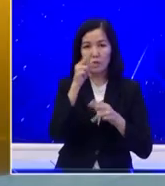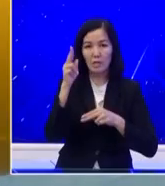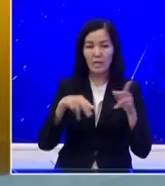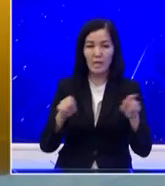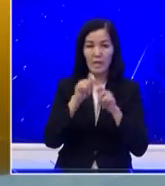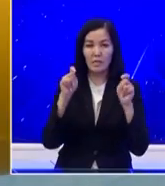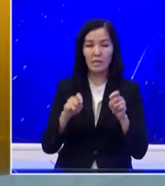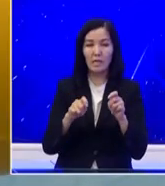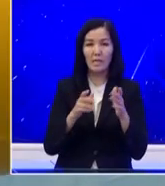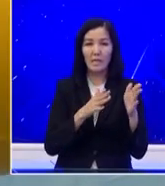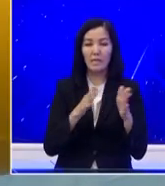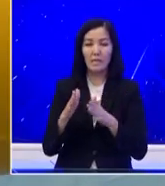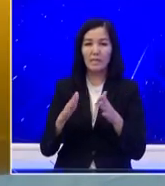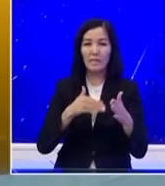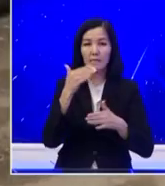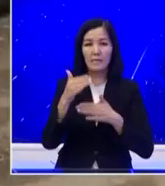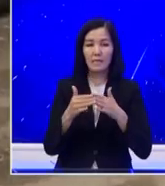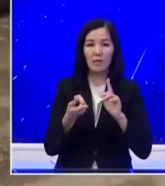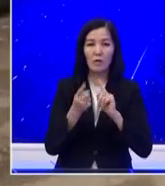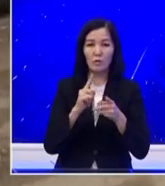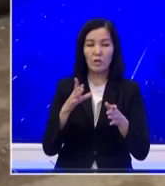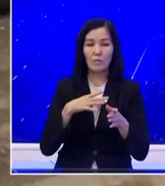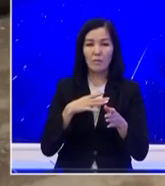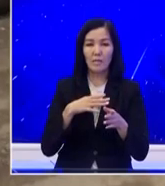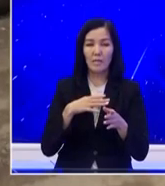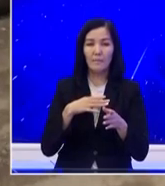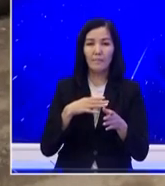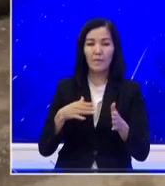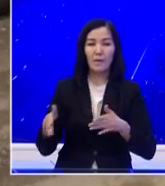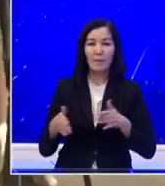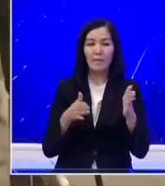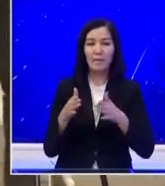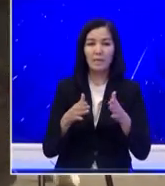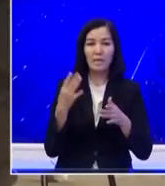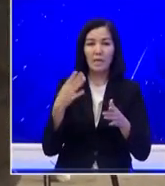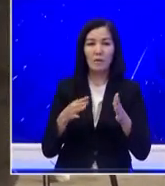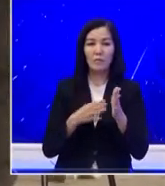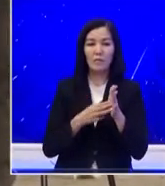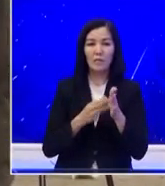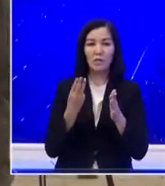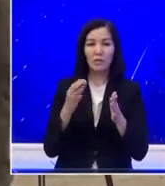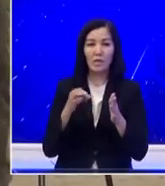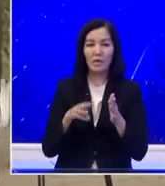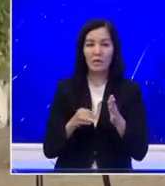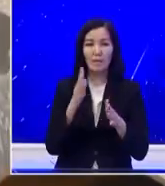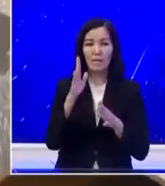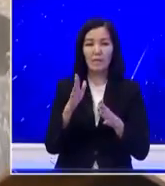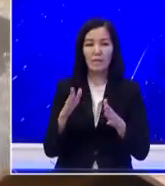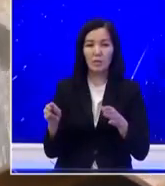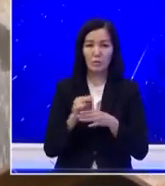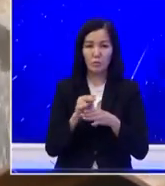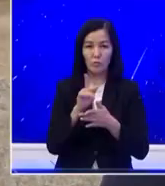соңғы жылдары кезең-кезеңмен сыртқы желілері ауыстырылып жатыр. Тек магистралды желісінің өзі 58 шақырым болады. Бұл іс келешекте де